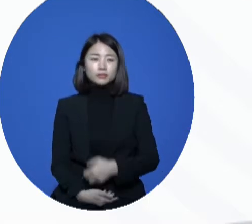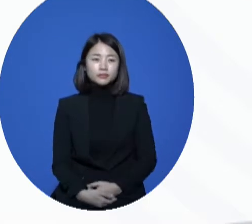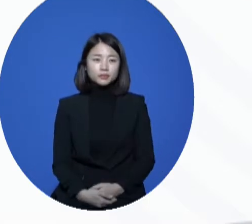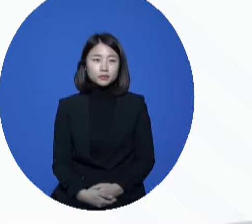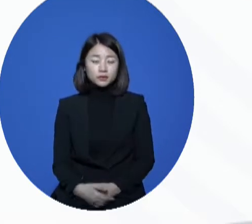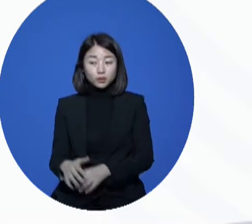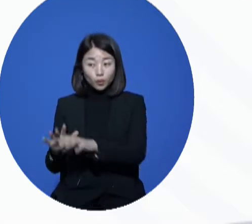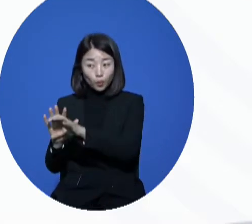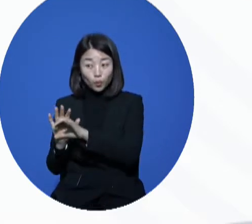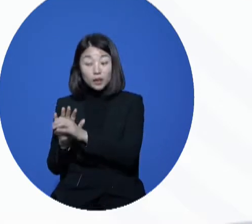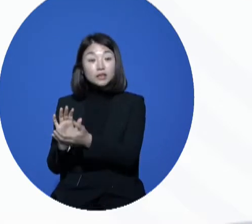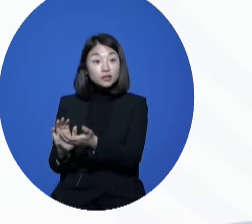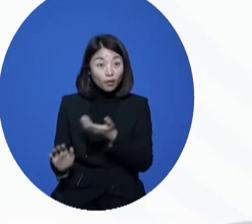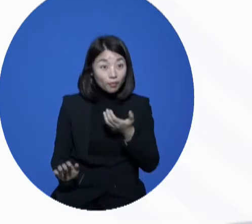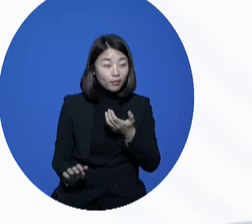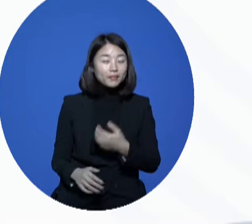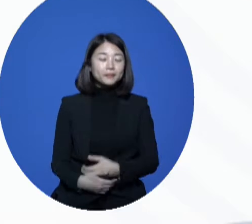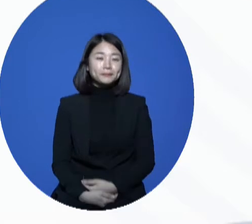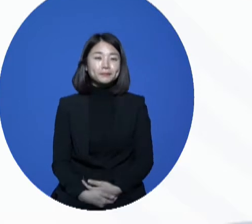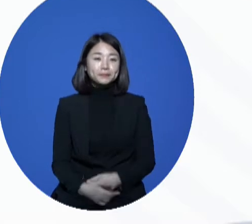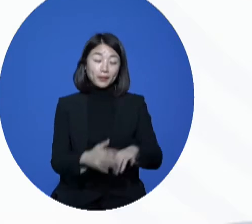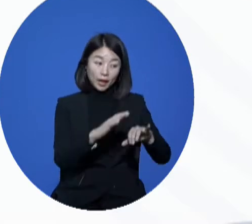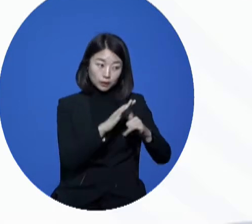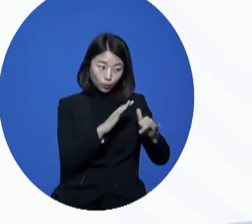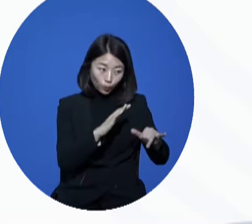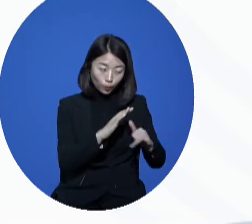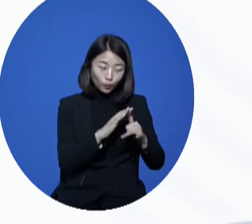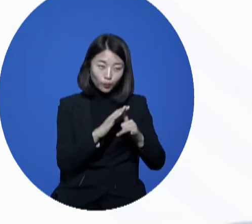코로나가 닥치기 전에는